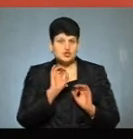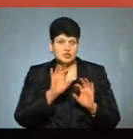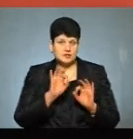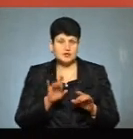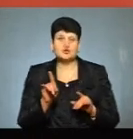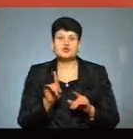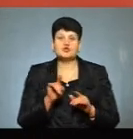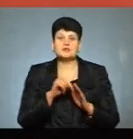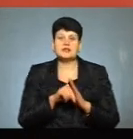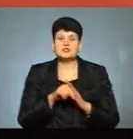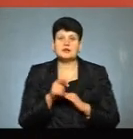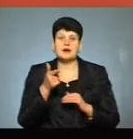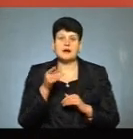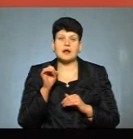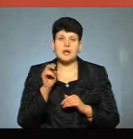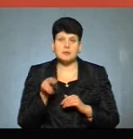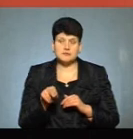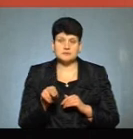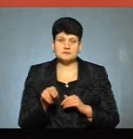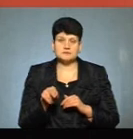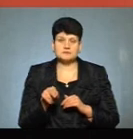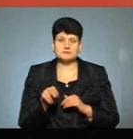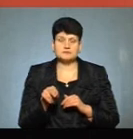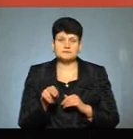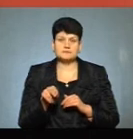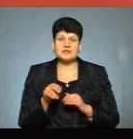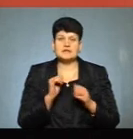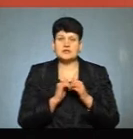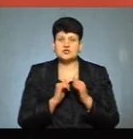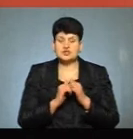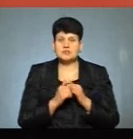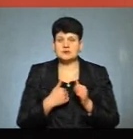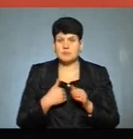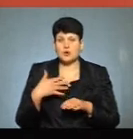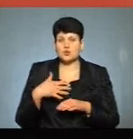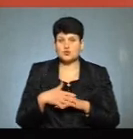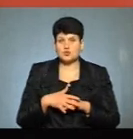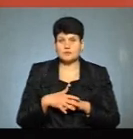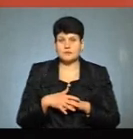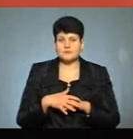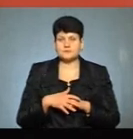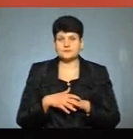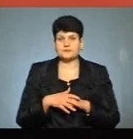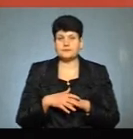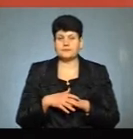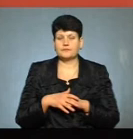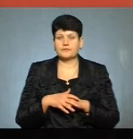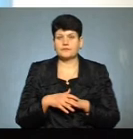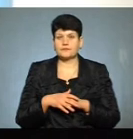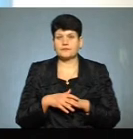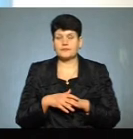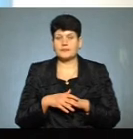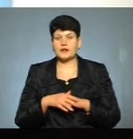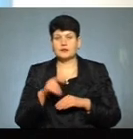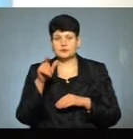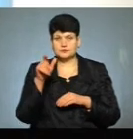грип як захворювання для пацієнта. Найчастіше ми розуміємо мову цифр. Так от,